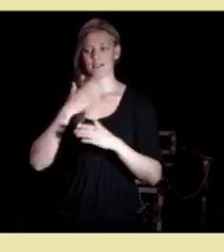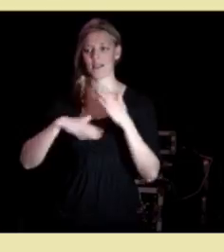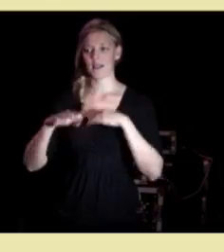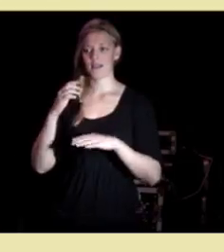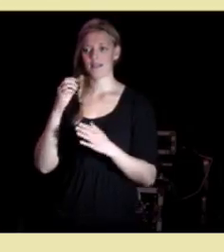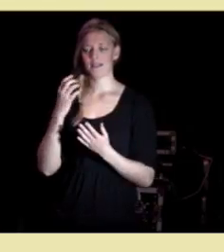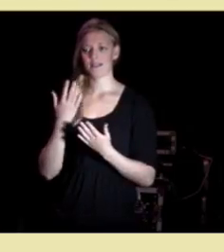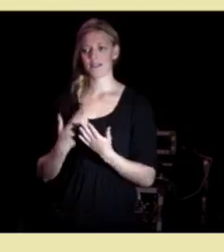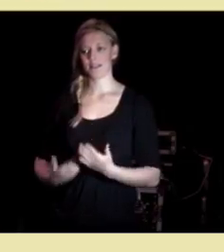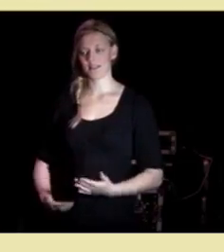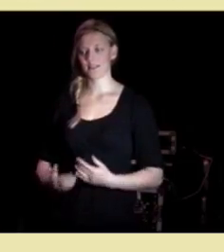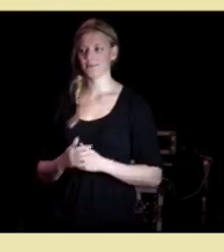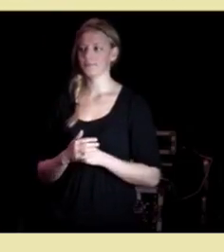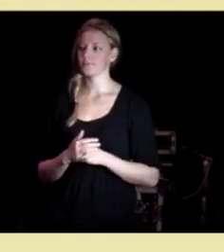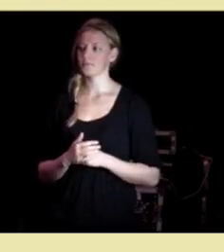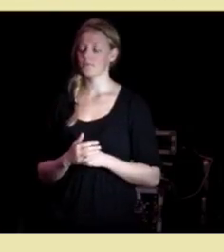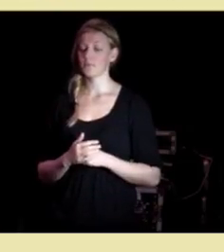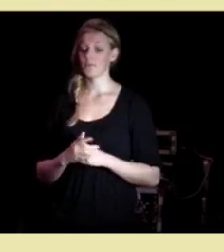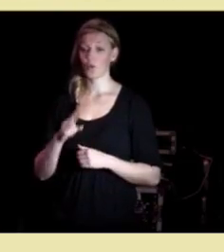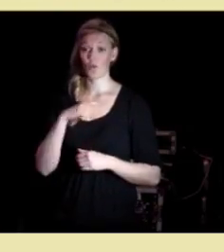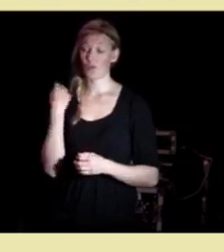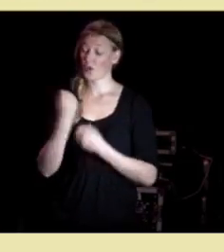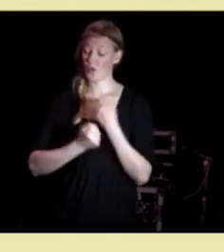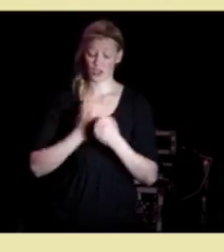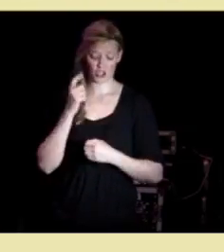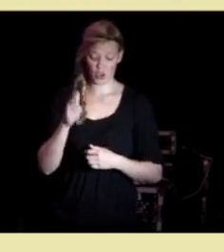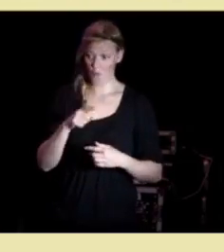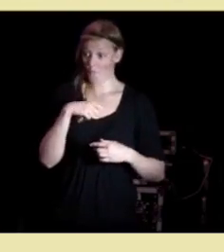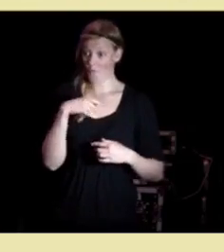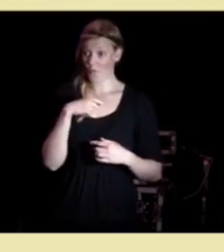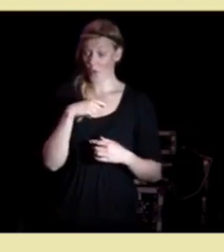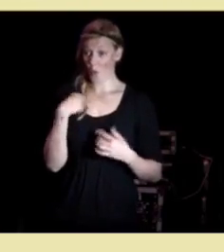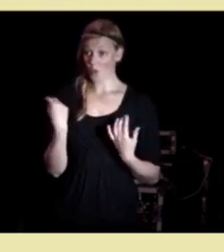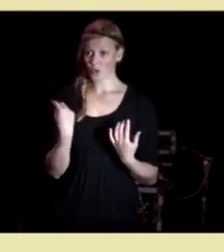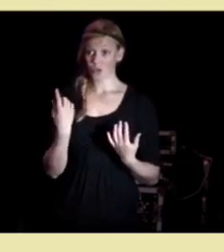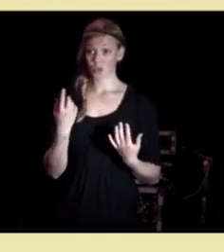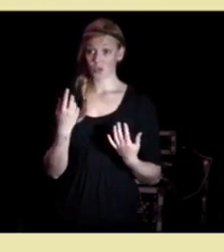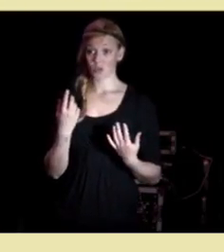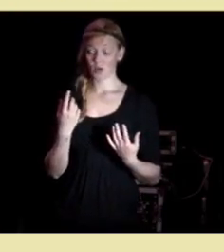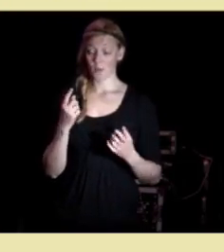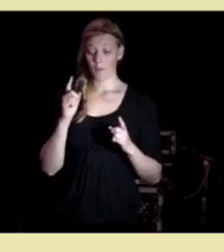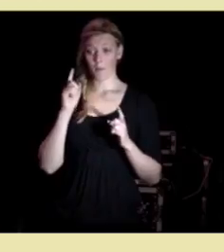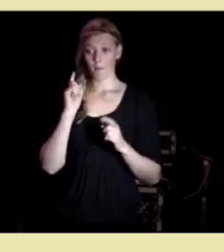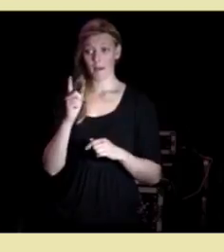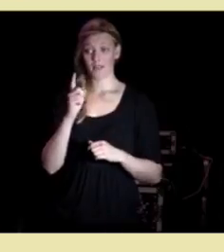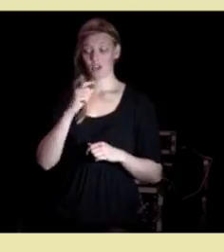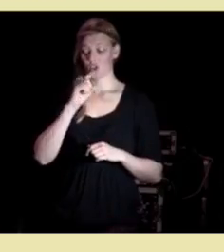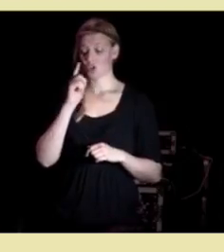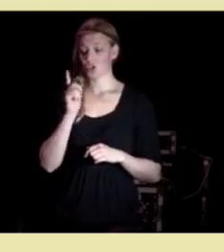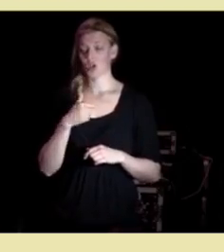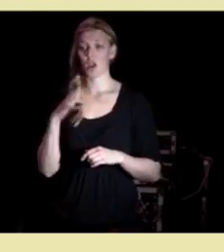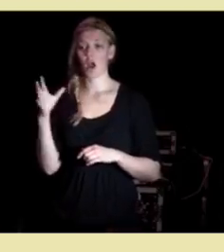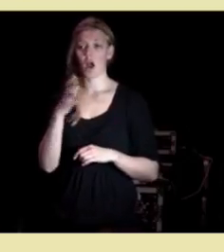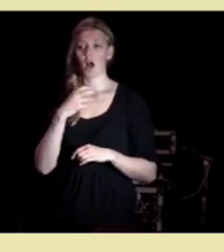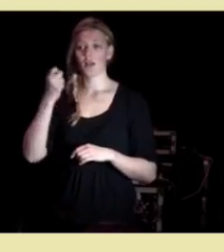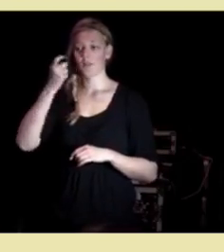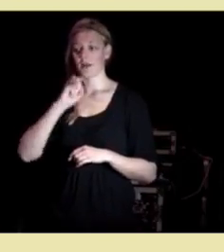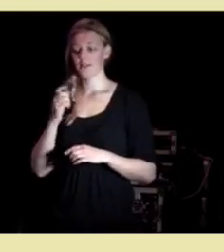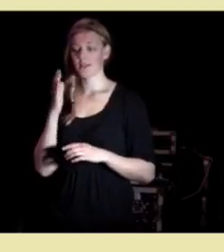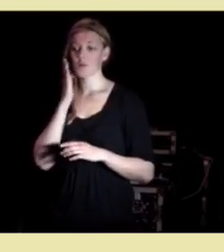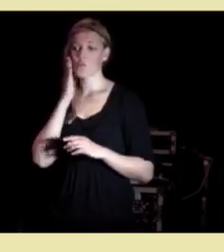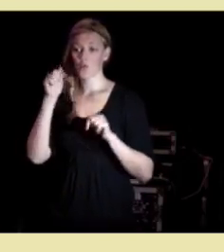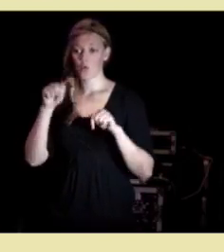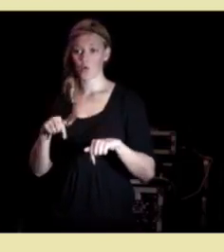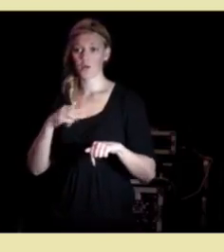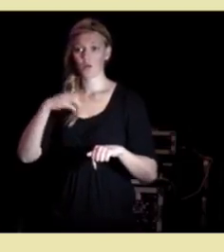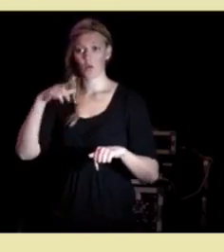spesialisthelsetjenesten vår. Og det gjør vi jo ikke for vår skyld, men det er fordi at alle mennesker som bor i landet vårt, bør jo